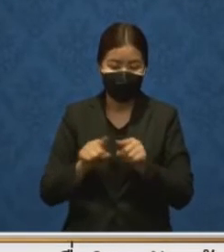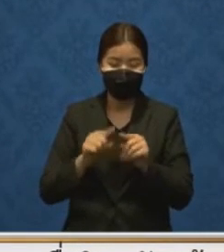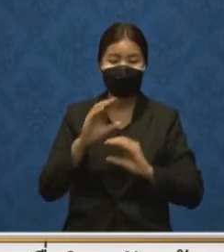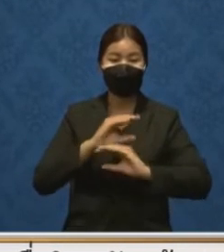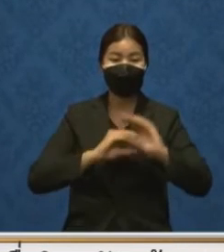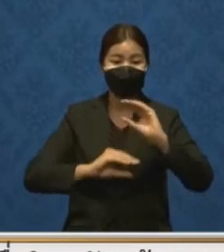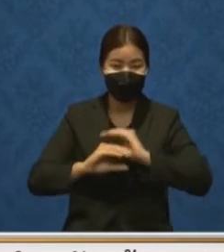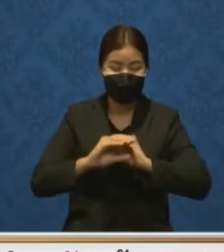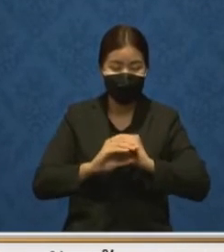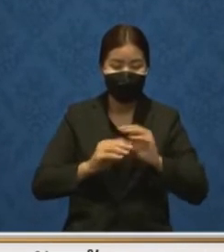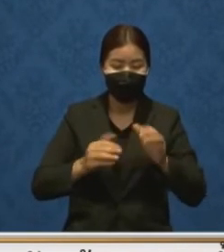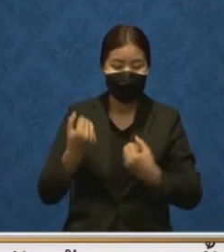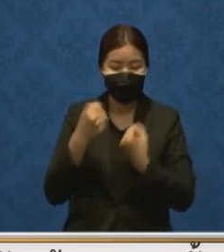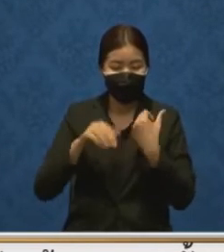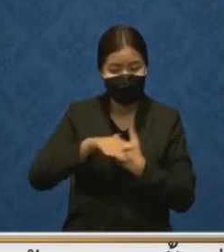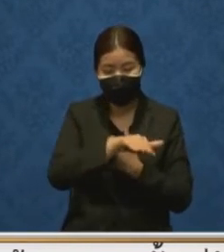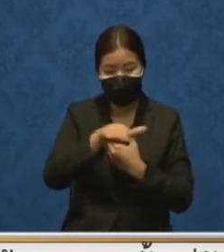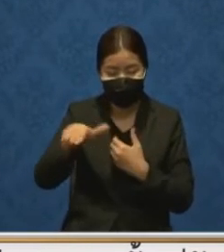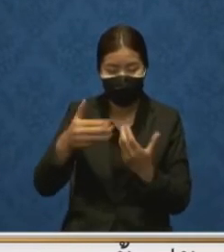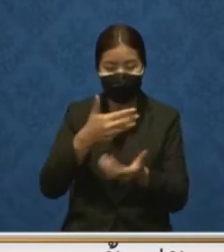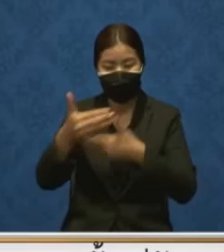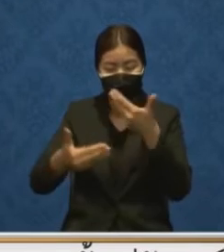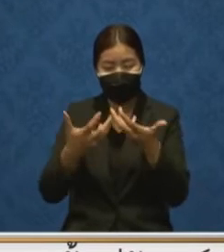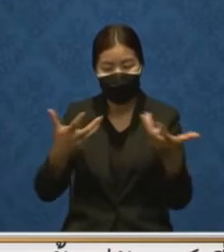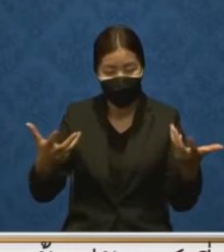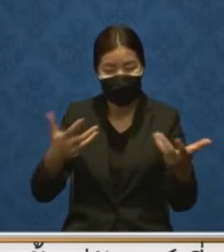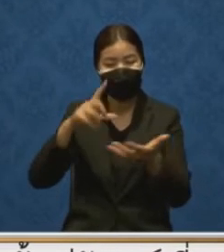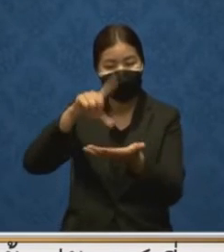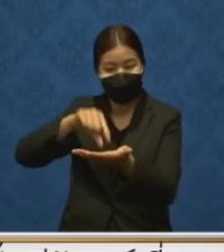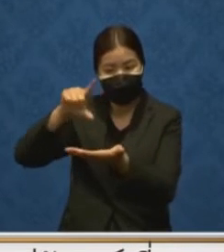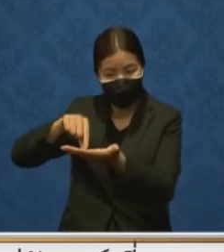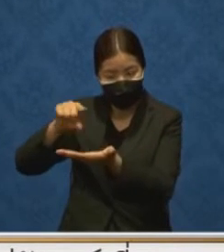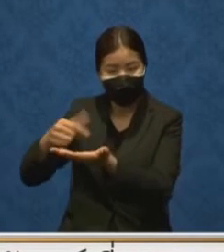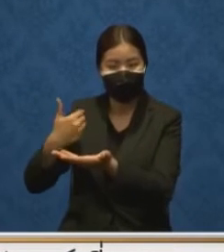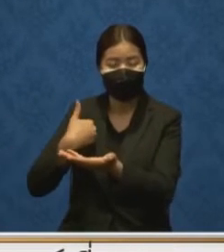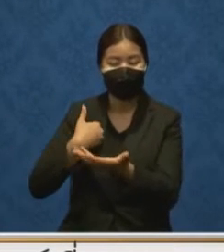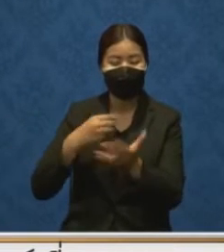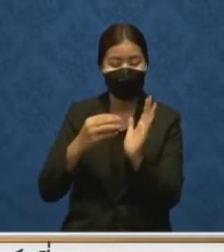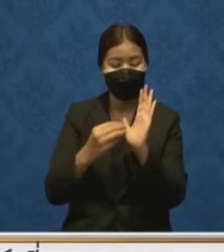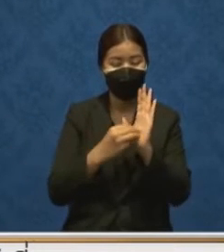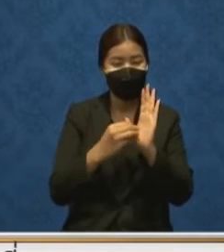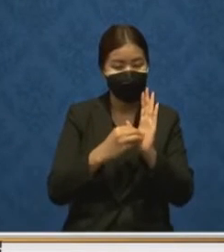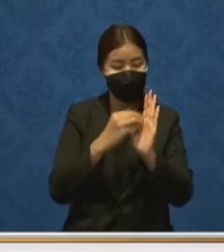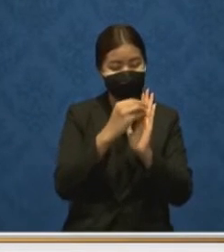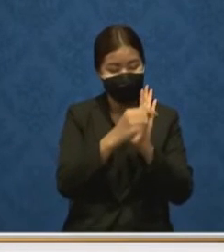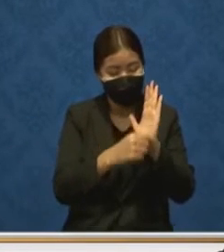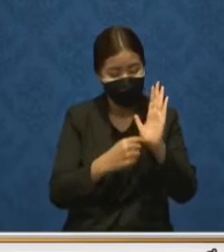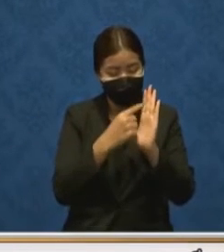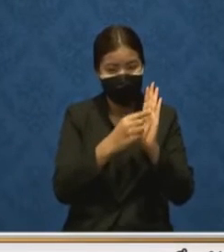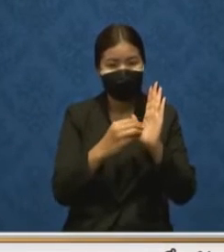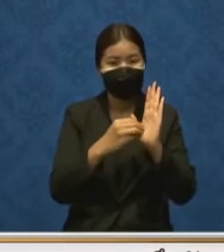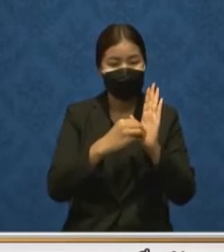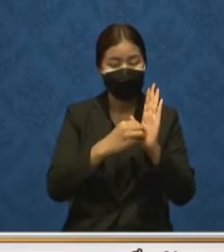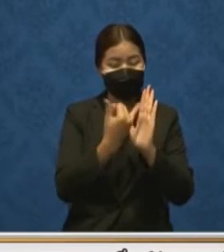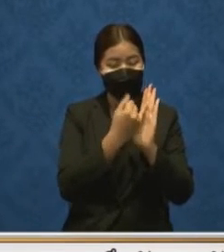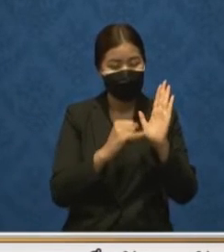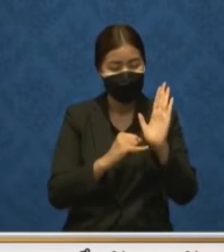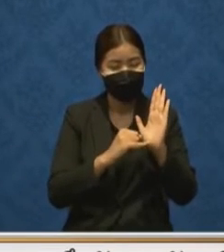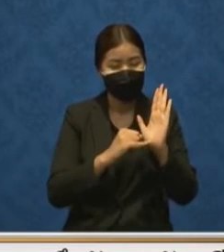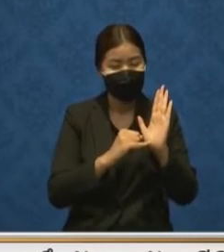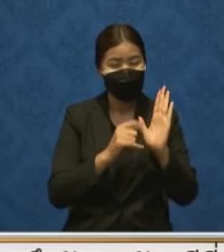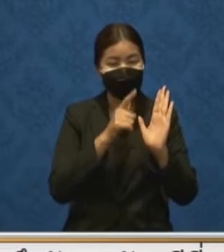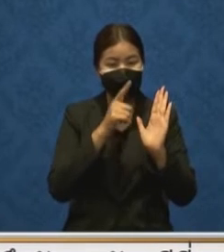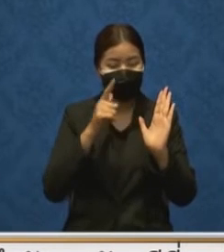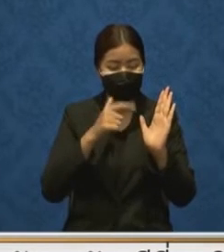ถโบายออกไปจำหน่ายสินค้าราคาถูกกระจายอยู่ในกรงเทศหมานครและปริมนทนกับบังจัหวดที่เหมาะสม